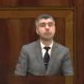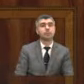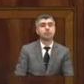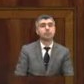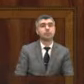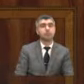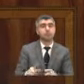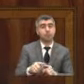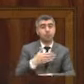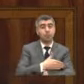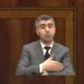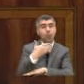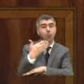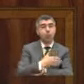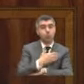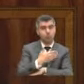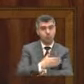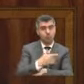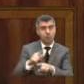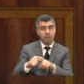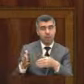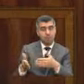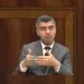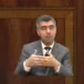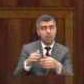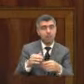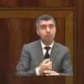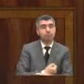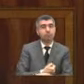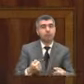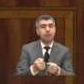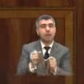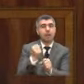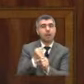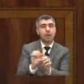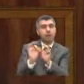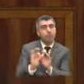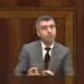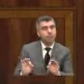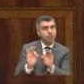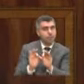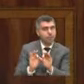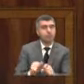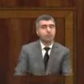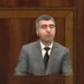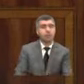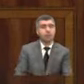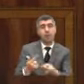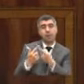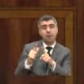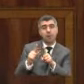حيث أن الإغلاق الحدود ألحق أضرارا اجتماعية واقتصادية وارتفاع نسبة البطالة بدون بديل اقتصادي، حتى أصبحت بعض المدن